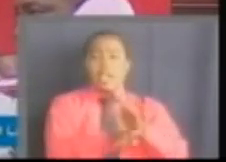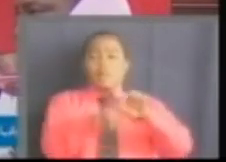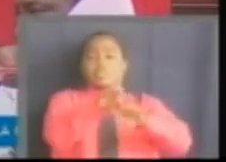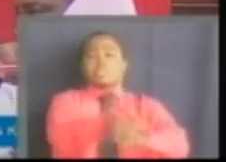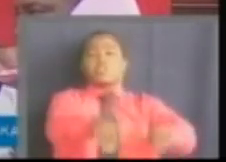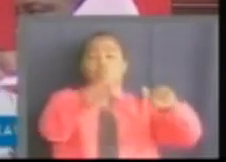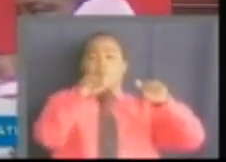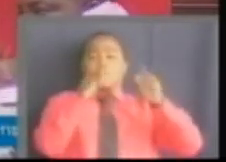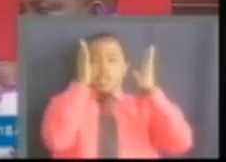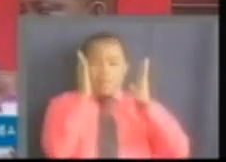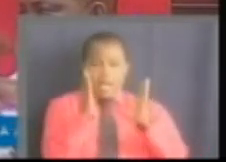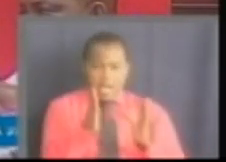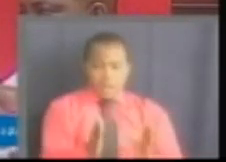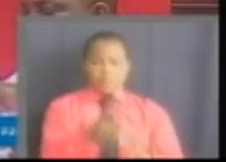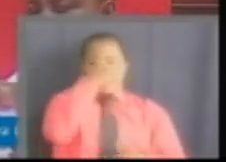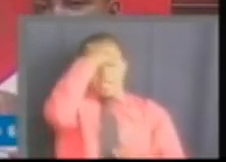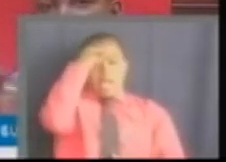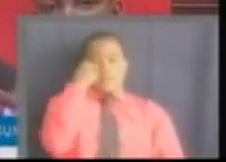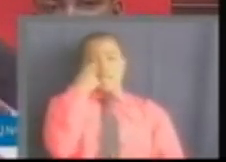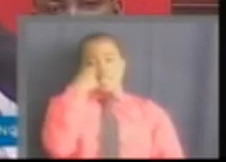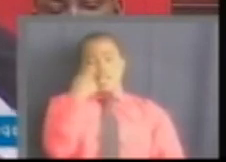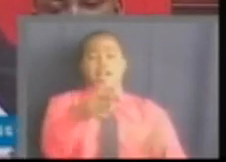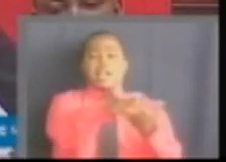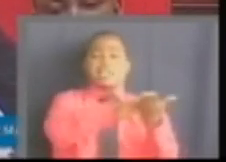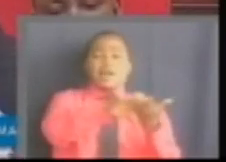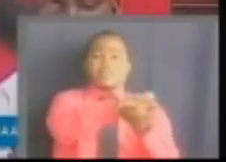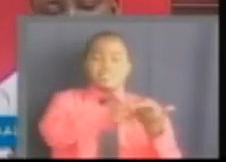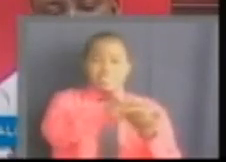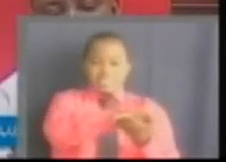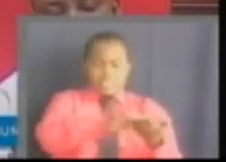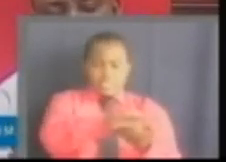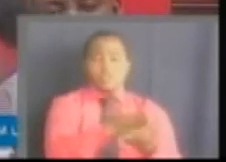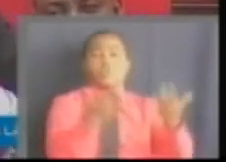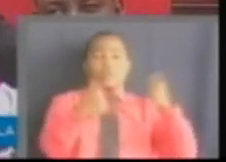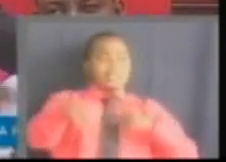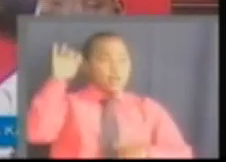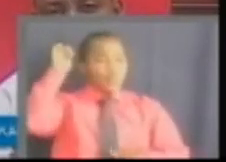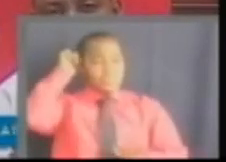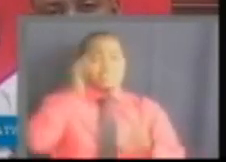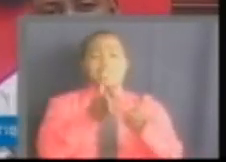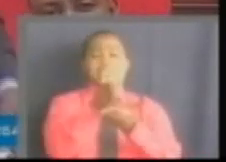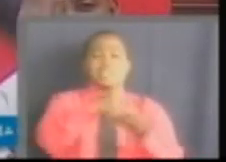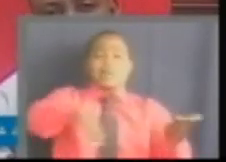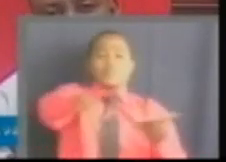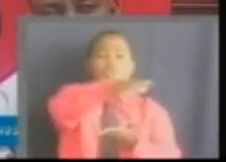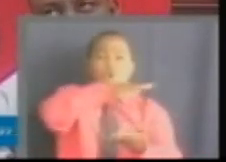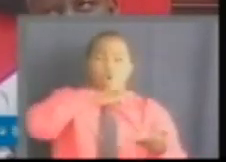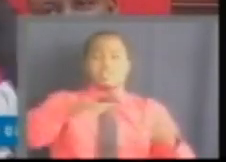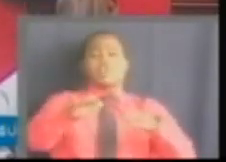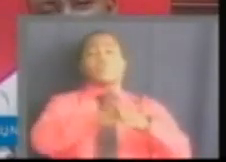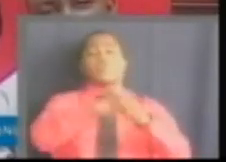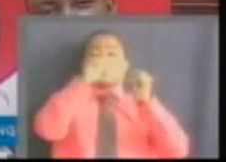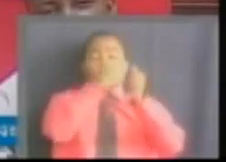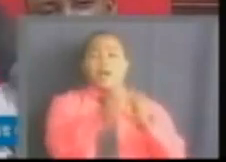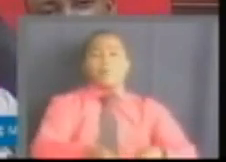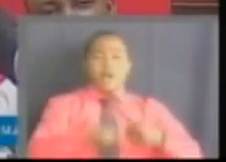Na mwenyekiti wa bunge maalum naamini atazingatia principles of natural justice ya kusikiliza pande zote juu ya proposal itakayokuwa inapelekwa na